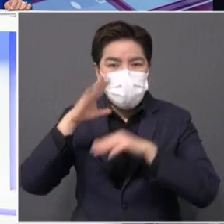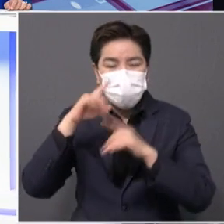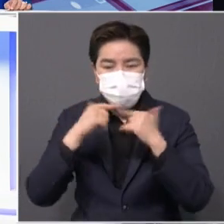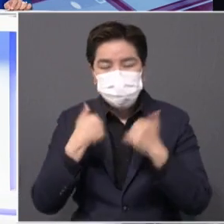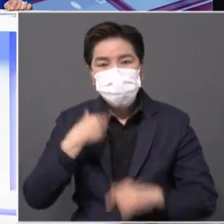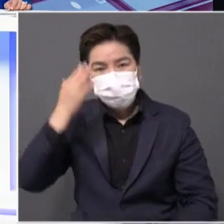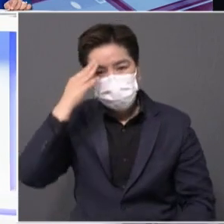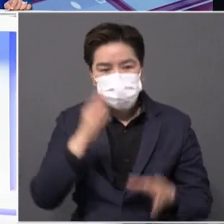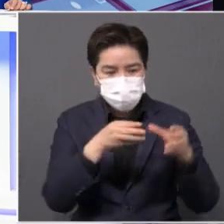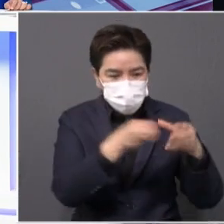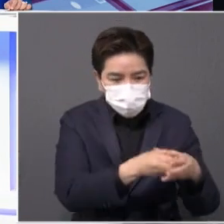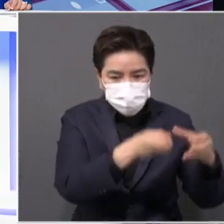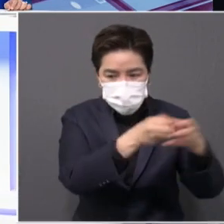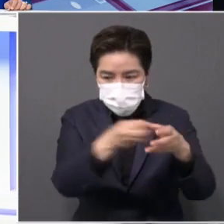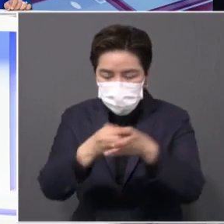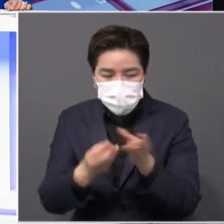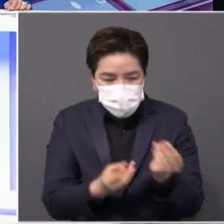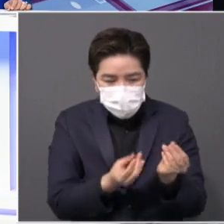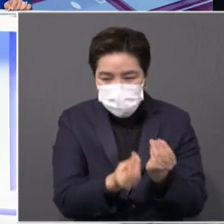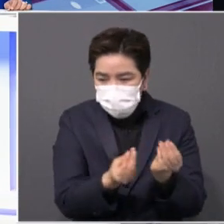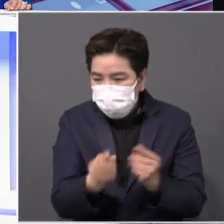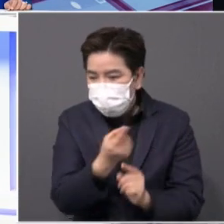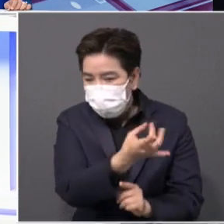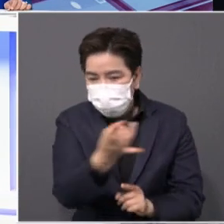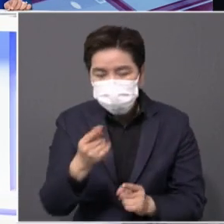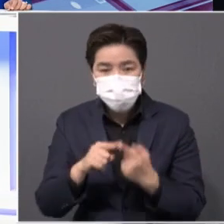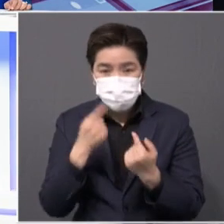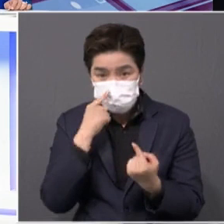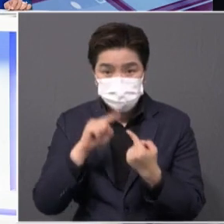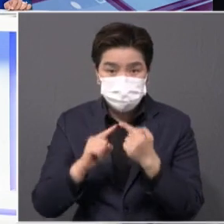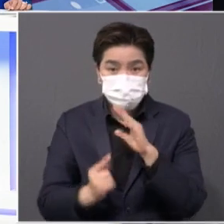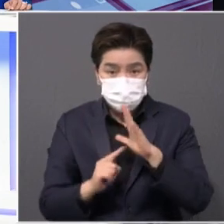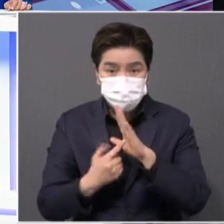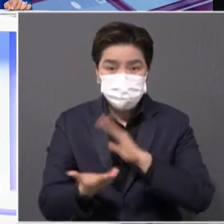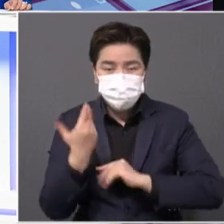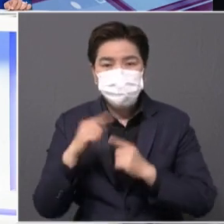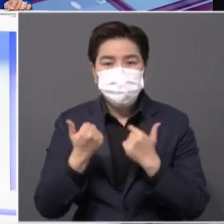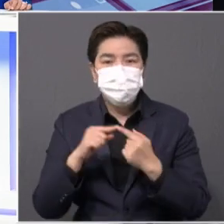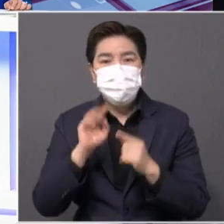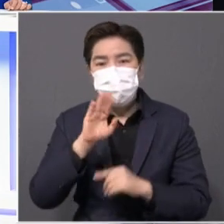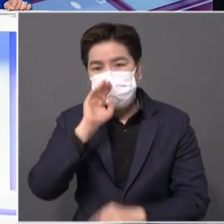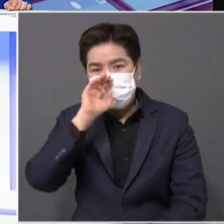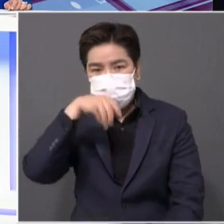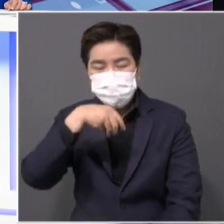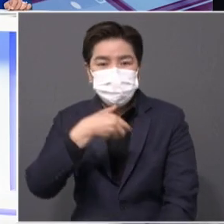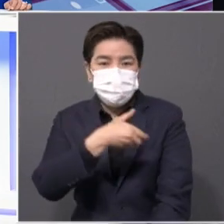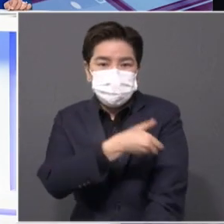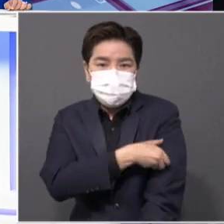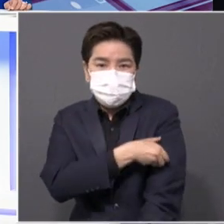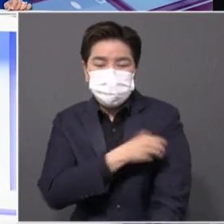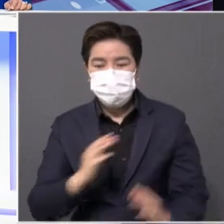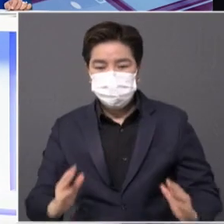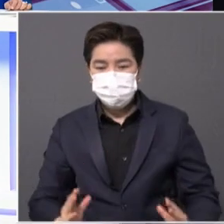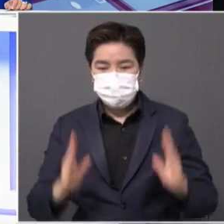เราก็ทราบแล้วนะครับว่าพรรคการเมืองได้เบอร์อะไรบรรยากาศตั้งแต่เมื่อเช้านะฮะที่ศาลาว่าการกรุงเทพมหานครอาคาร